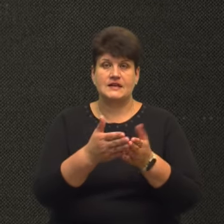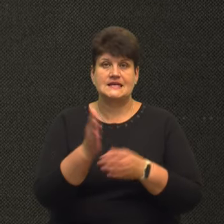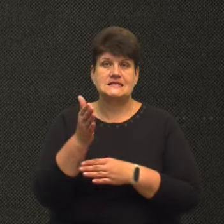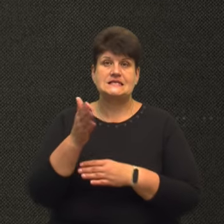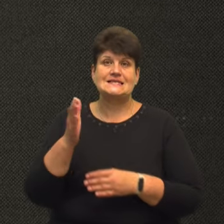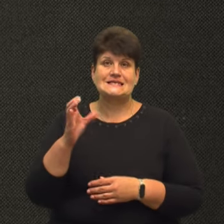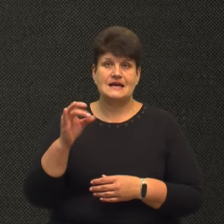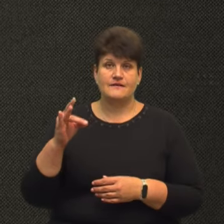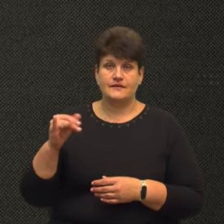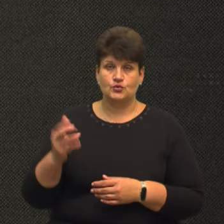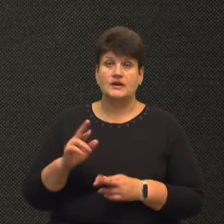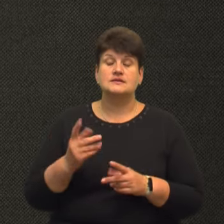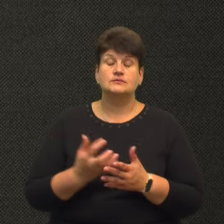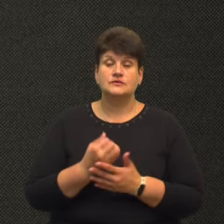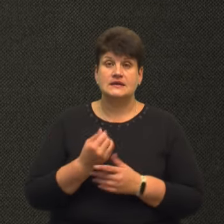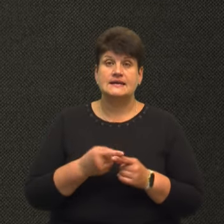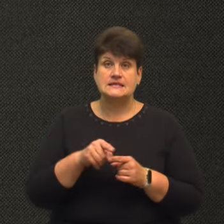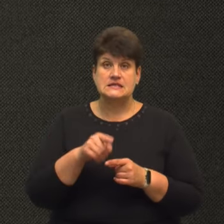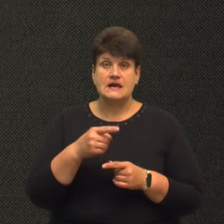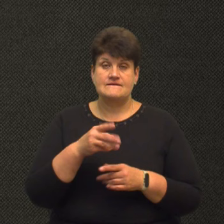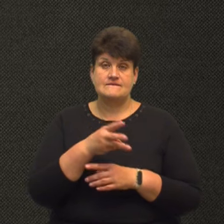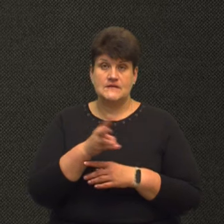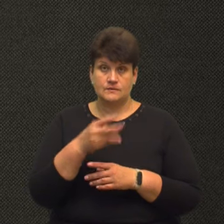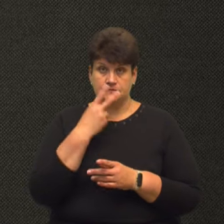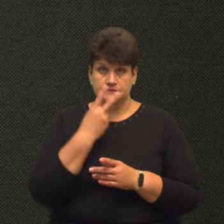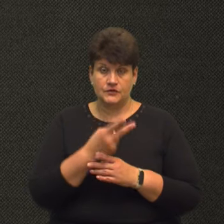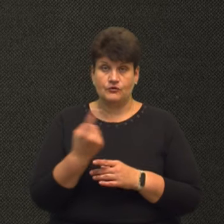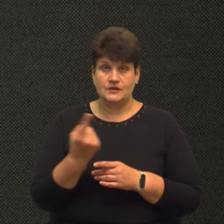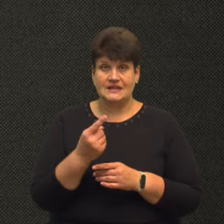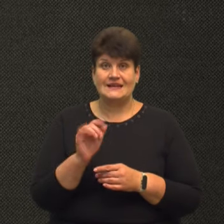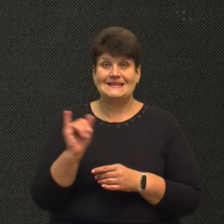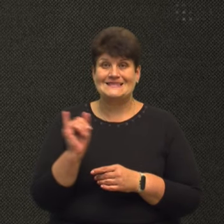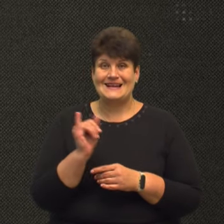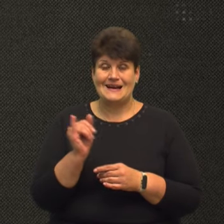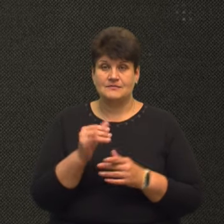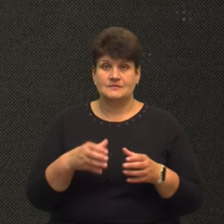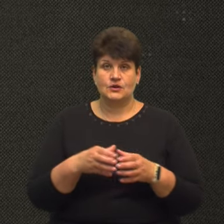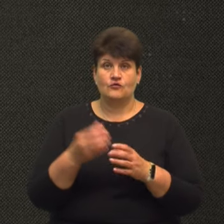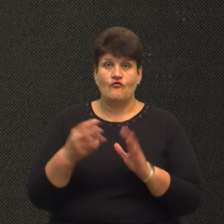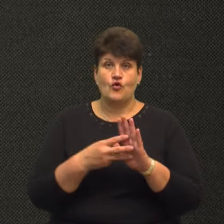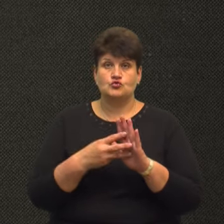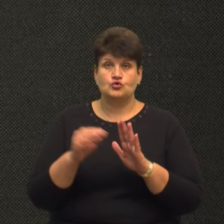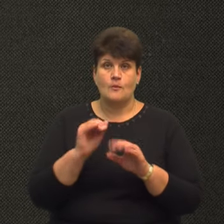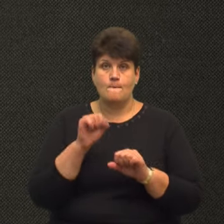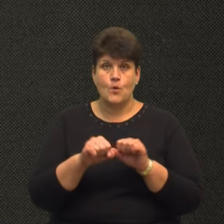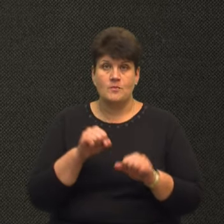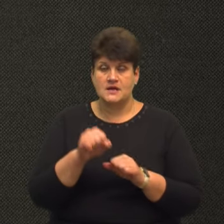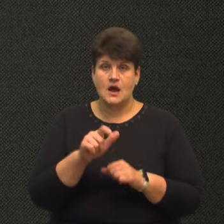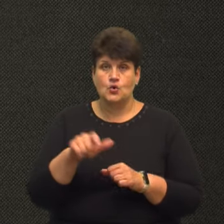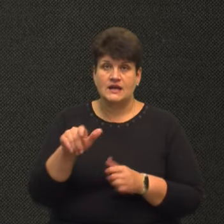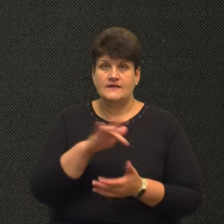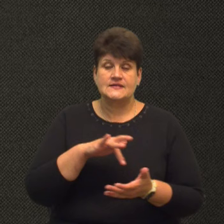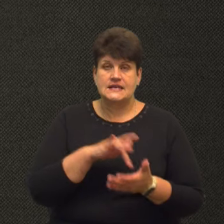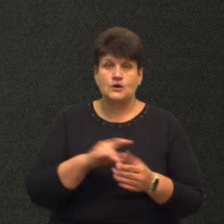вдалося ось це відео опублікували в одній з тернопільських Instagram спільнот 8 жовтня побиття людей у центрі комплектування та